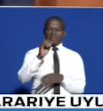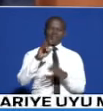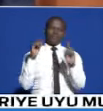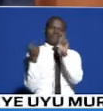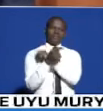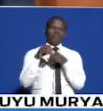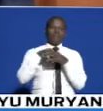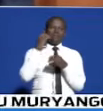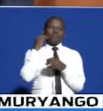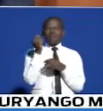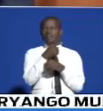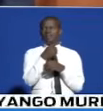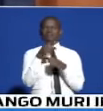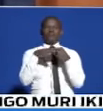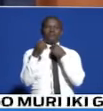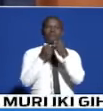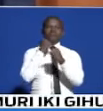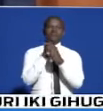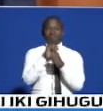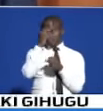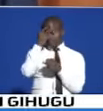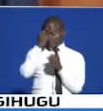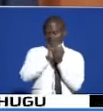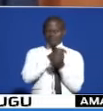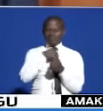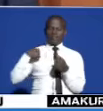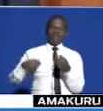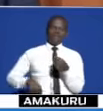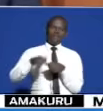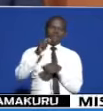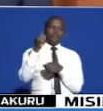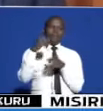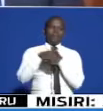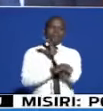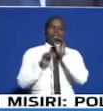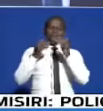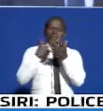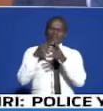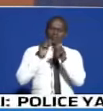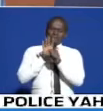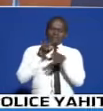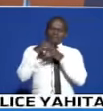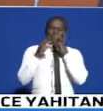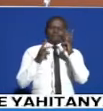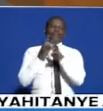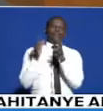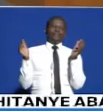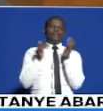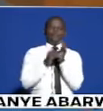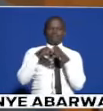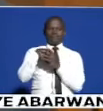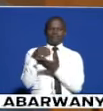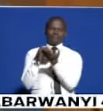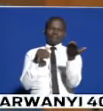muri Nyakanga uyu mwaka. Uretse kuba Ubuhindi n'Ubushinwa biza ku isonga mu bihugu bituwe ku isi, ibihugu byombi kandi byo ku mugabane wa